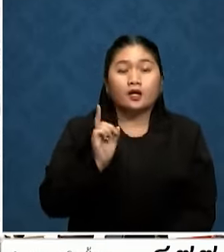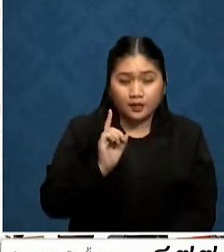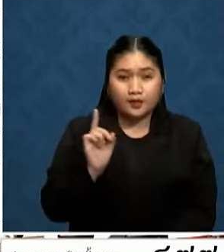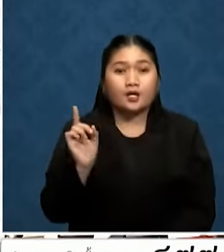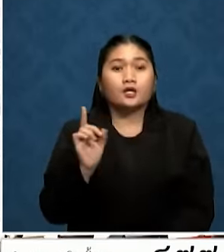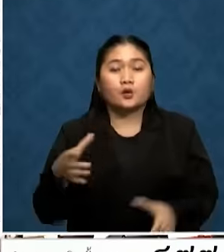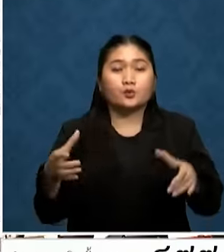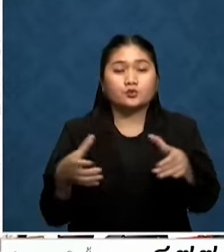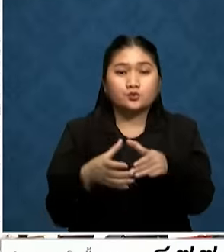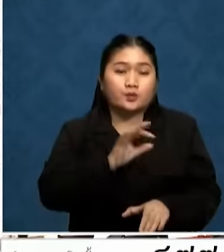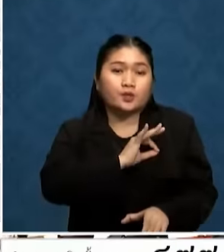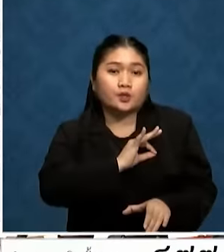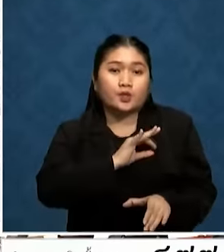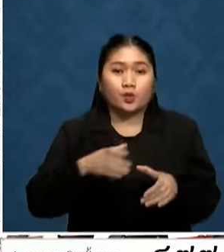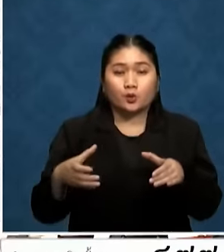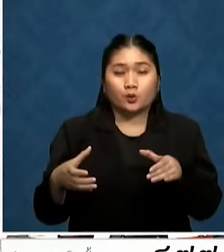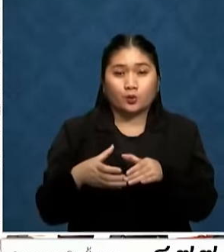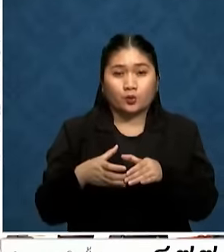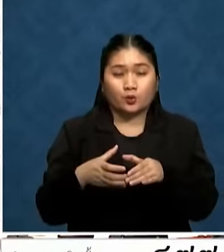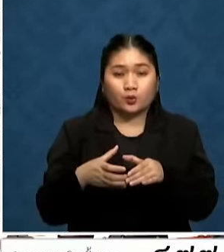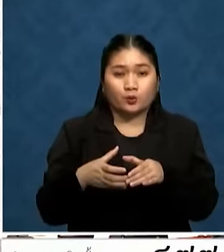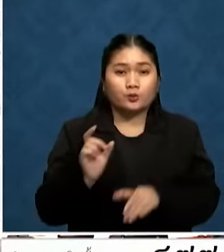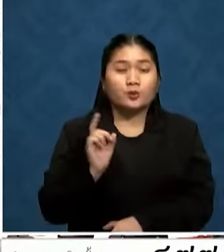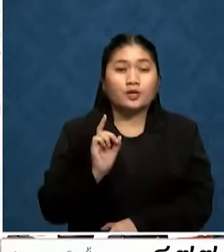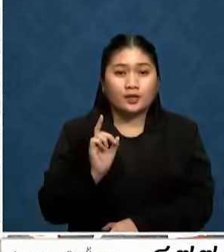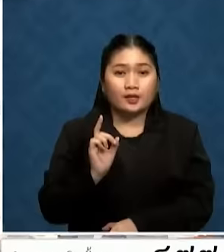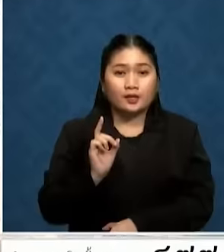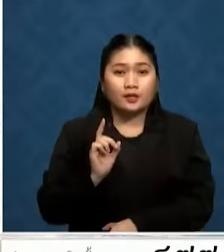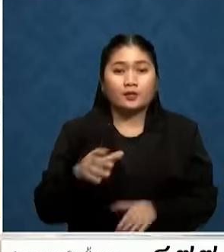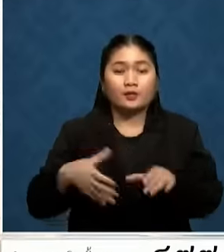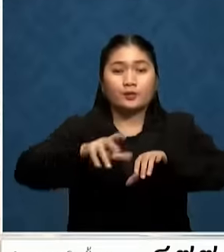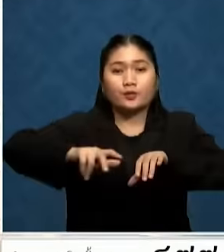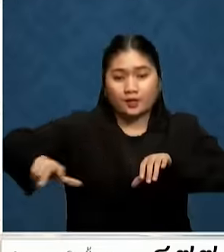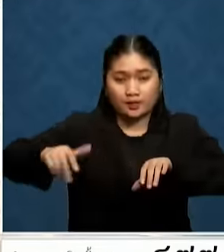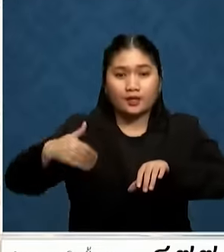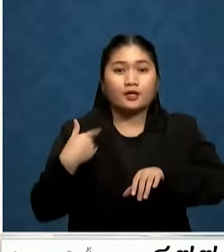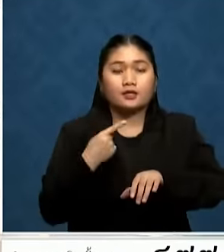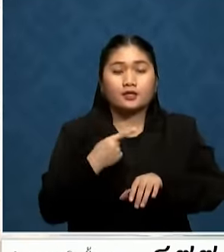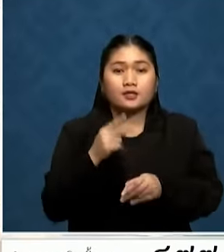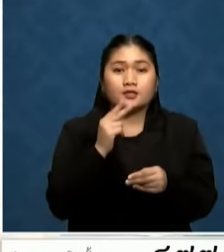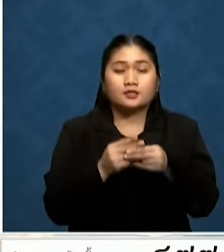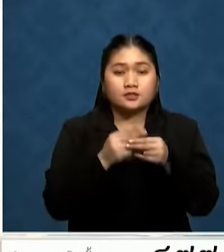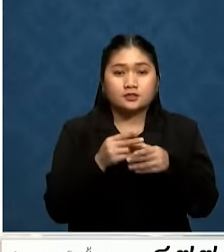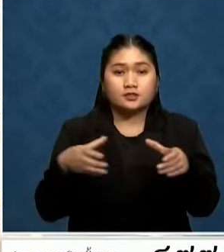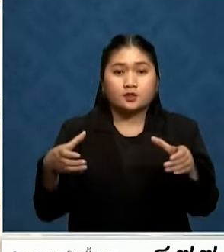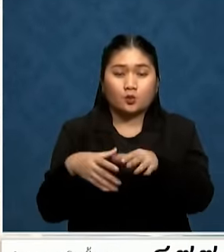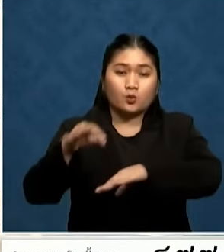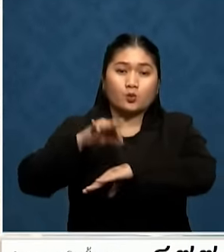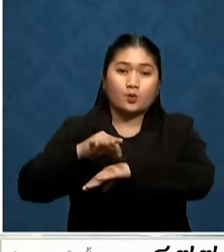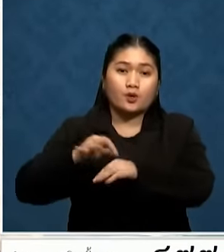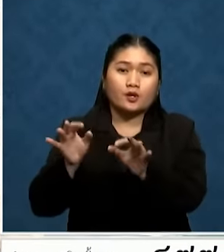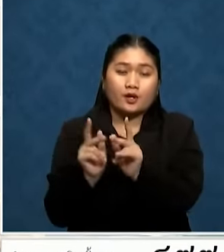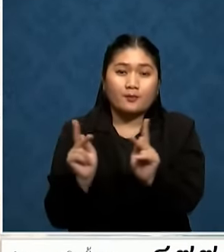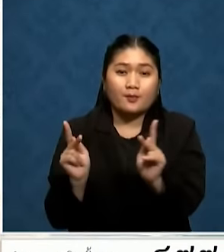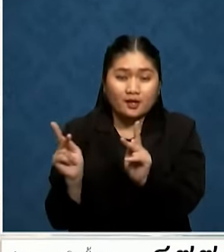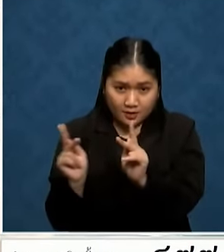ชัยสมาชิสภาผู้แทนลาสดรแบบบชีรายชื่อพักเพื่อไทยขอเสนอรายชื่อกรรฐิการในสัต